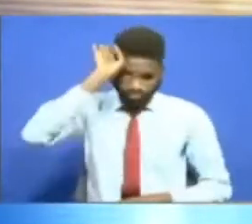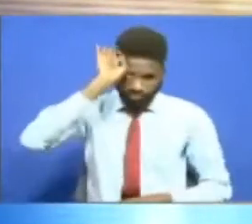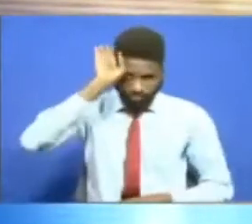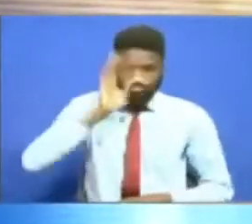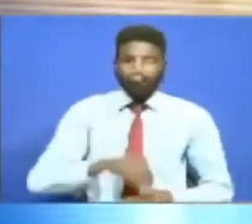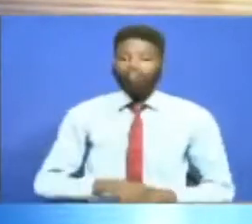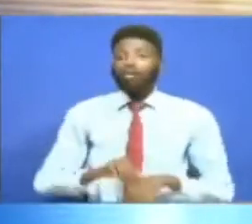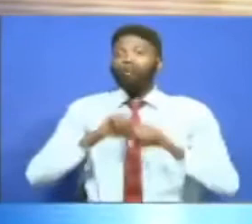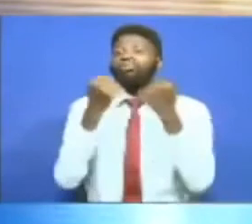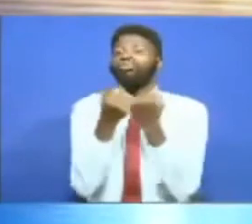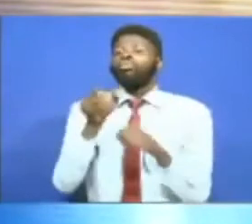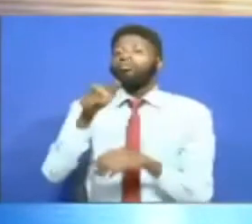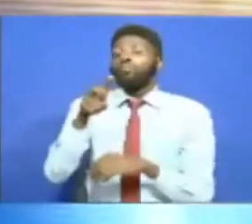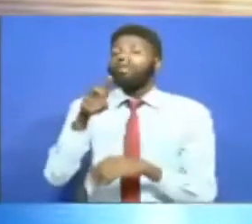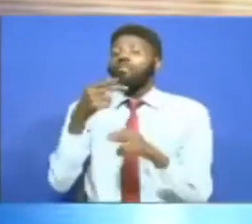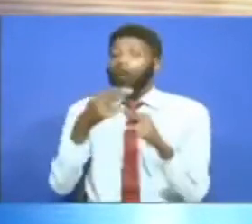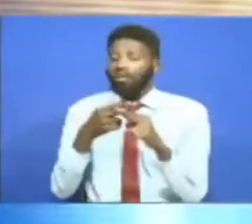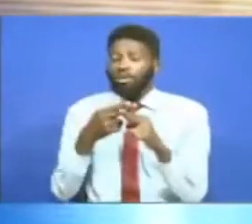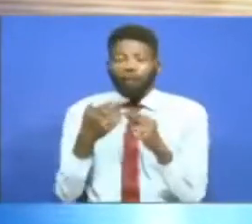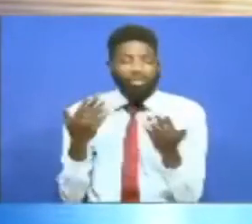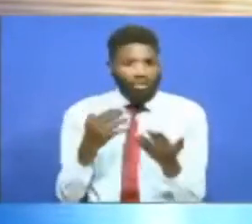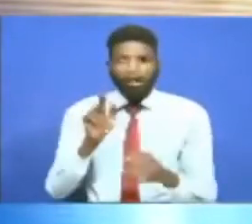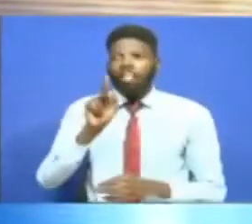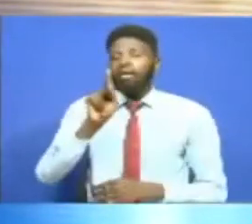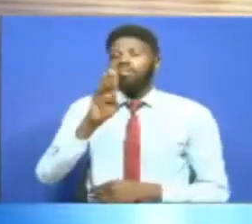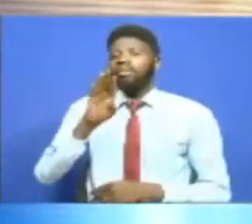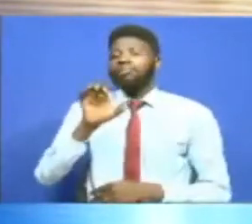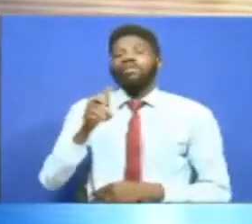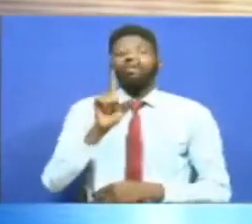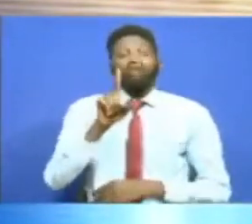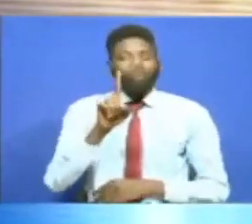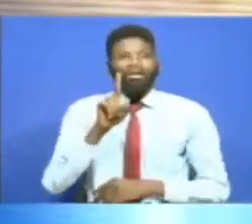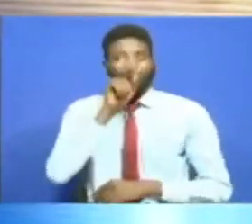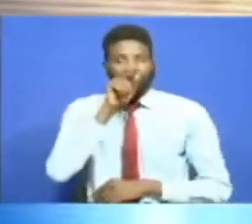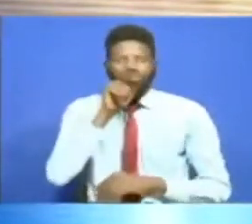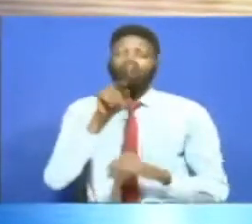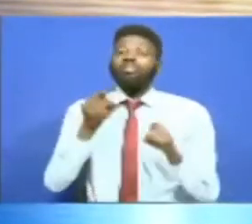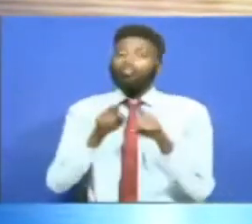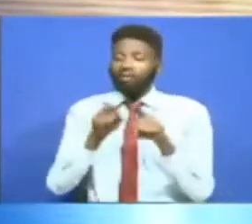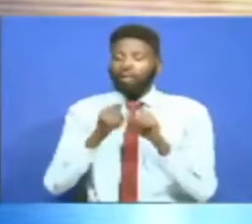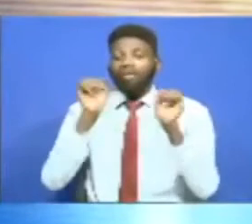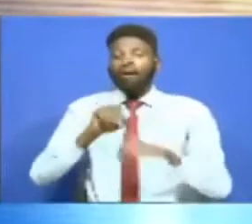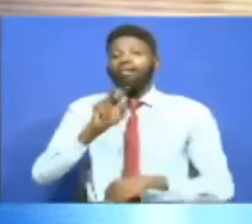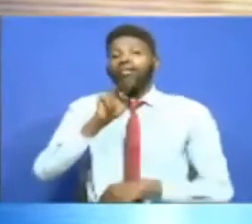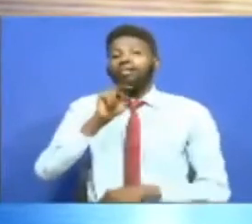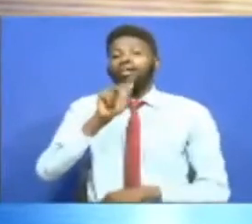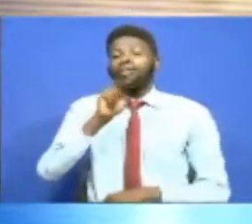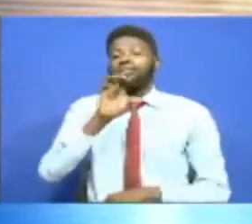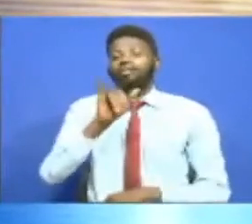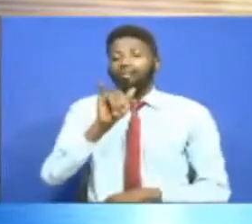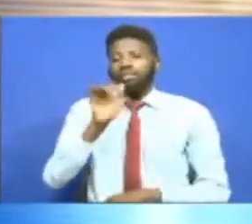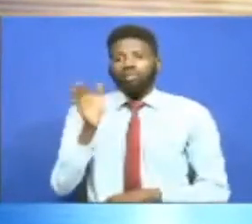mitandao ya kijamii kama kawaida utatupata kwenye Twitter at KBC Channel 1 at Nancy Okware, na vile vile pale kwenye Facebook at